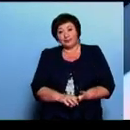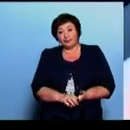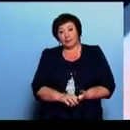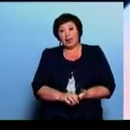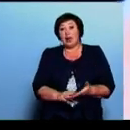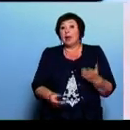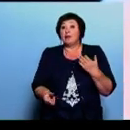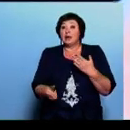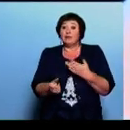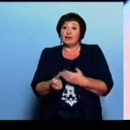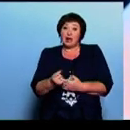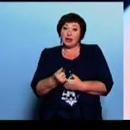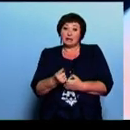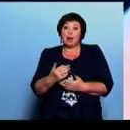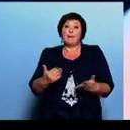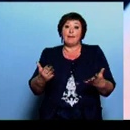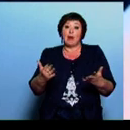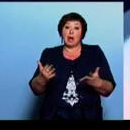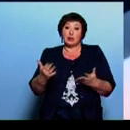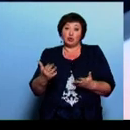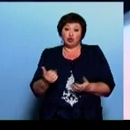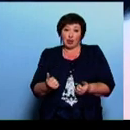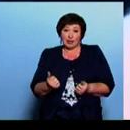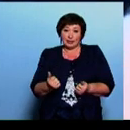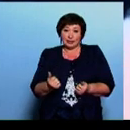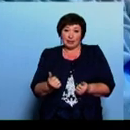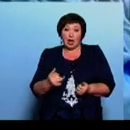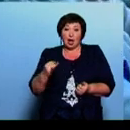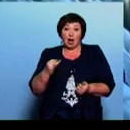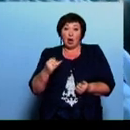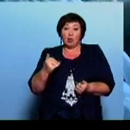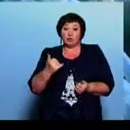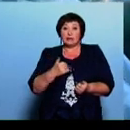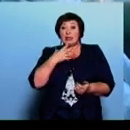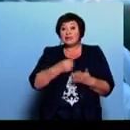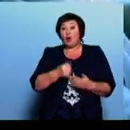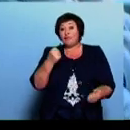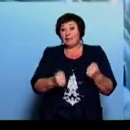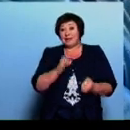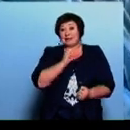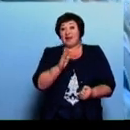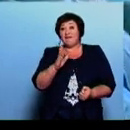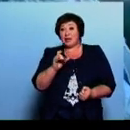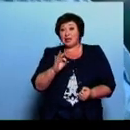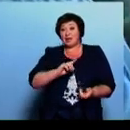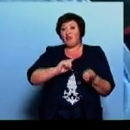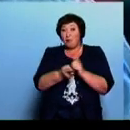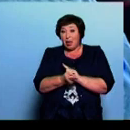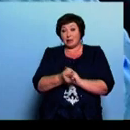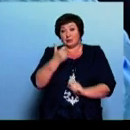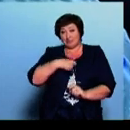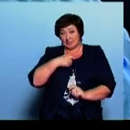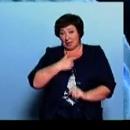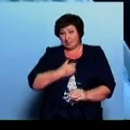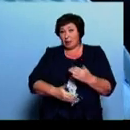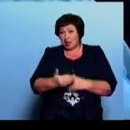Управляется на себя, получается. Газ, от себя тормоз. Свой автомобиль Сергей Веретенников переделал специально под себя, и